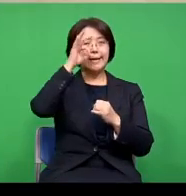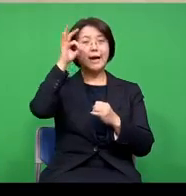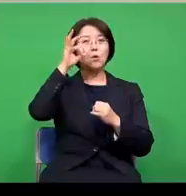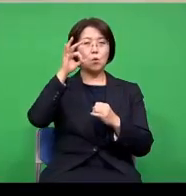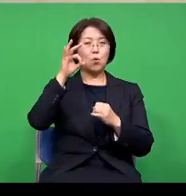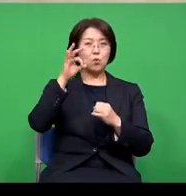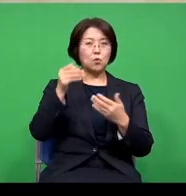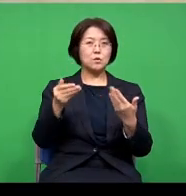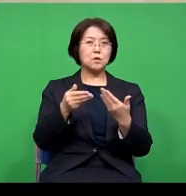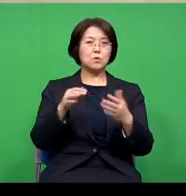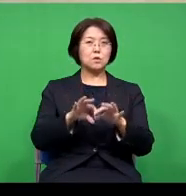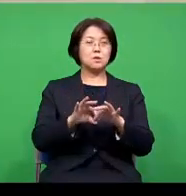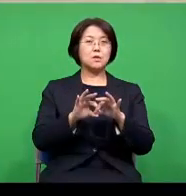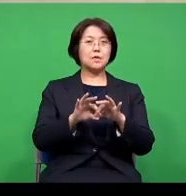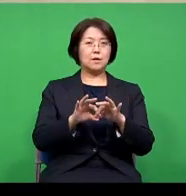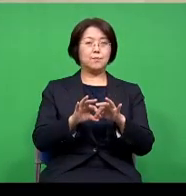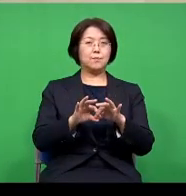事業について、